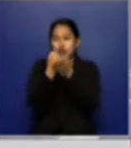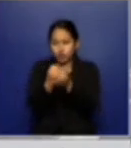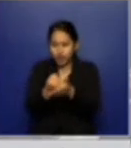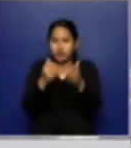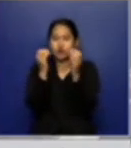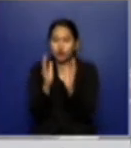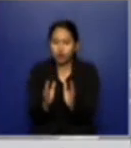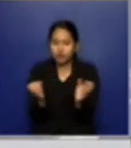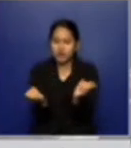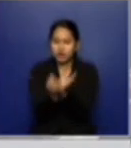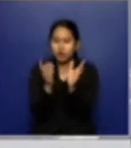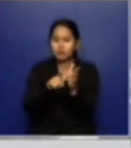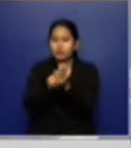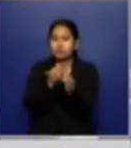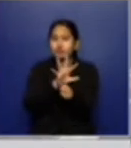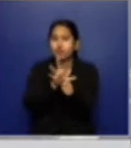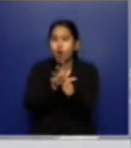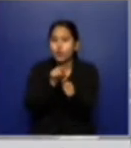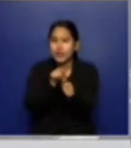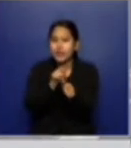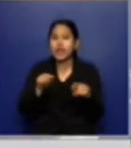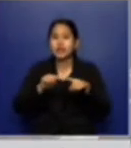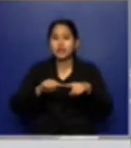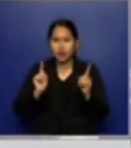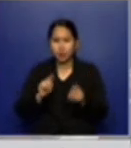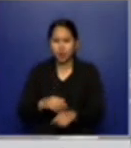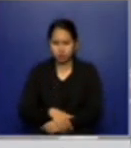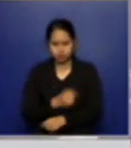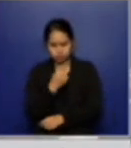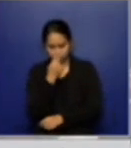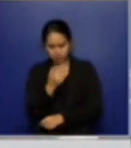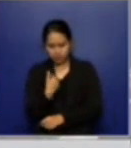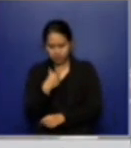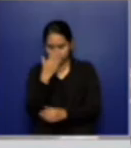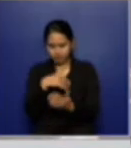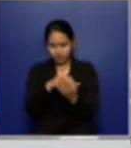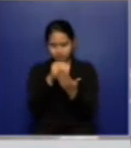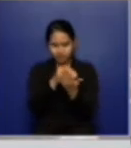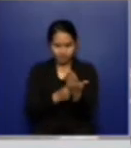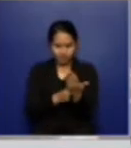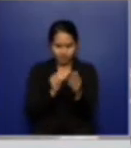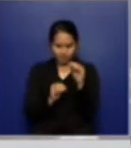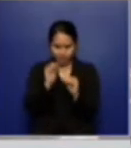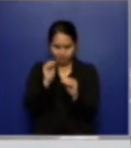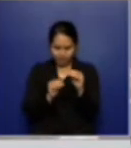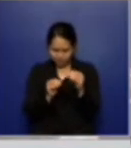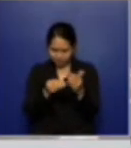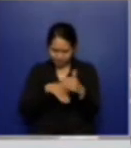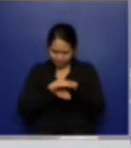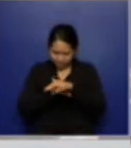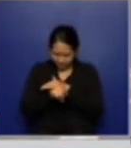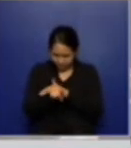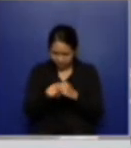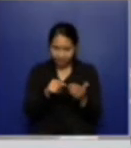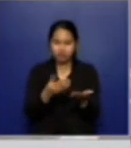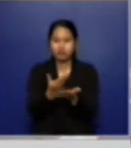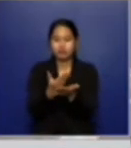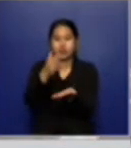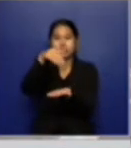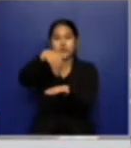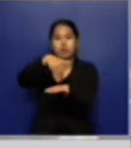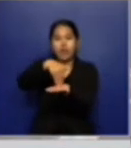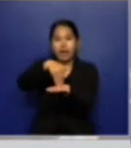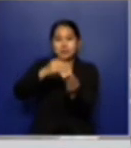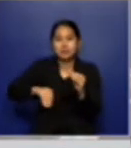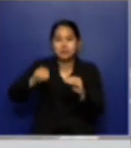บจากโควิด-19 แต่มาแอบจัดสรรงบประมาณไว้ในงบกลางเ